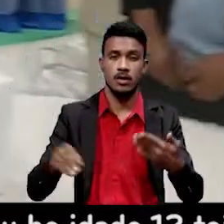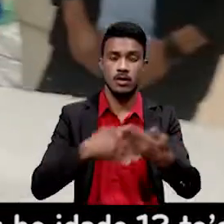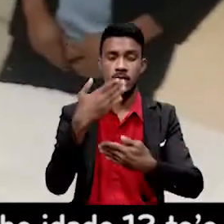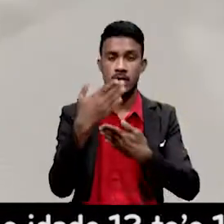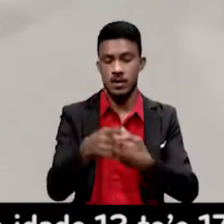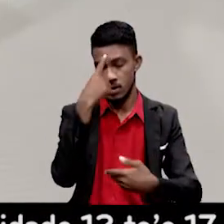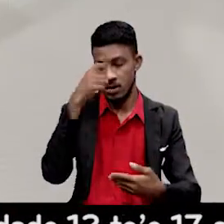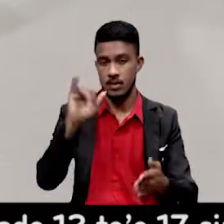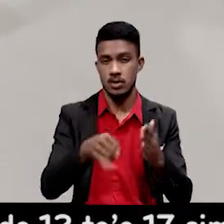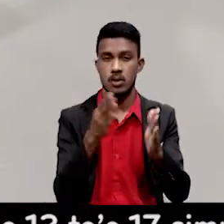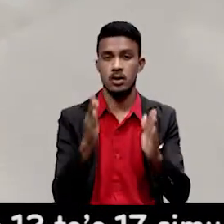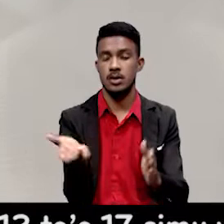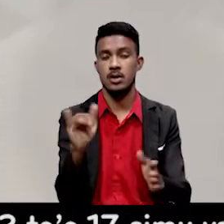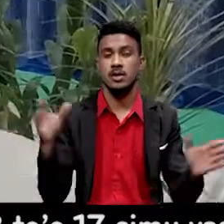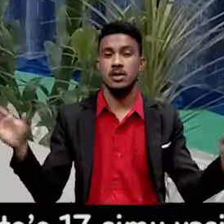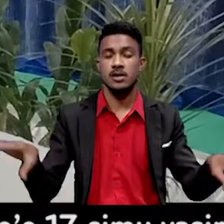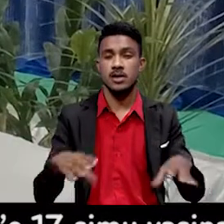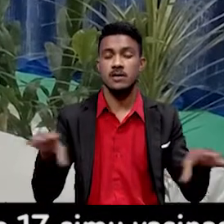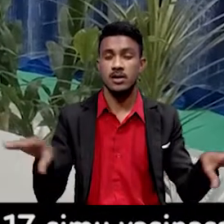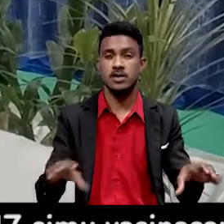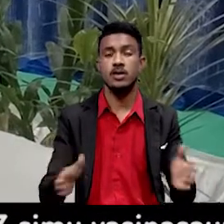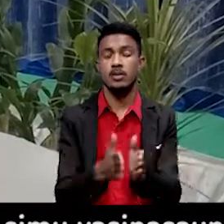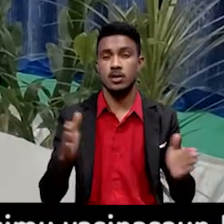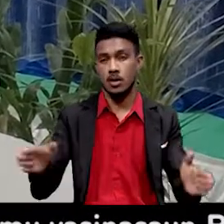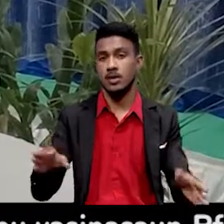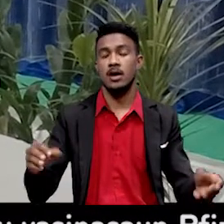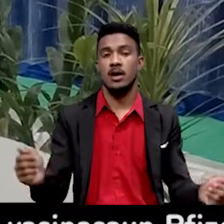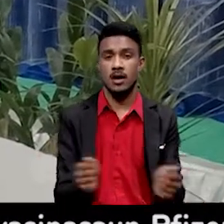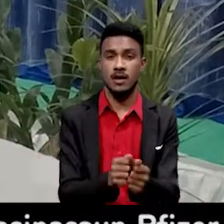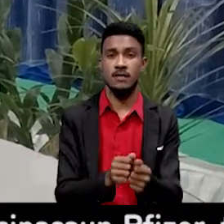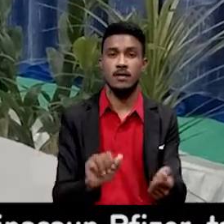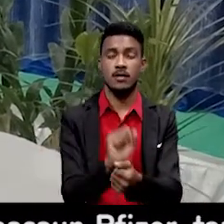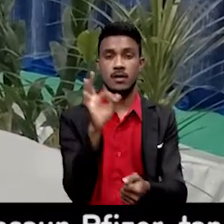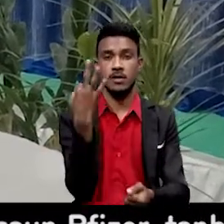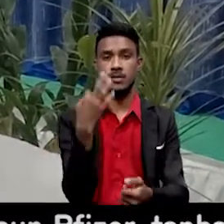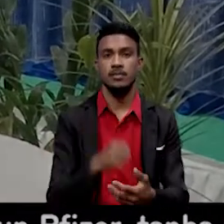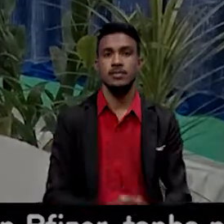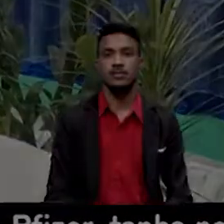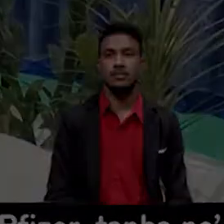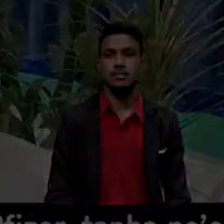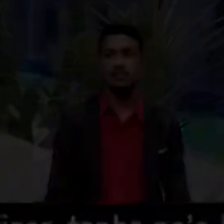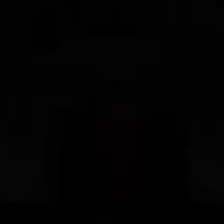sirene papel bo tebes e a luta contra COVID-19 Clementino Maia Ziemen.